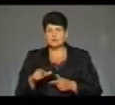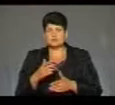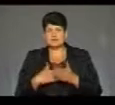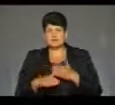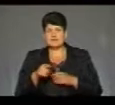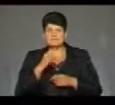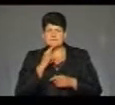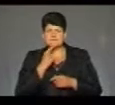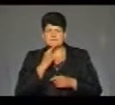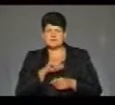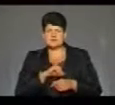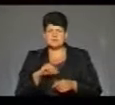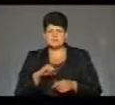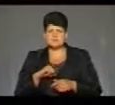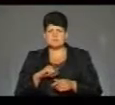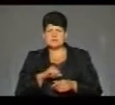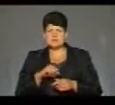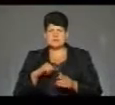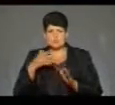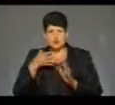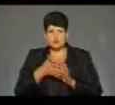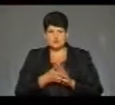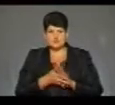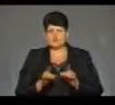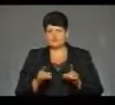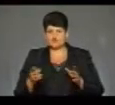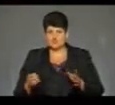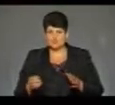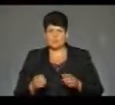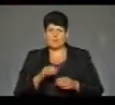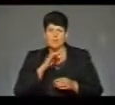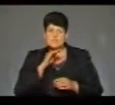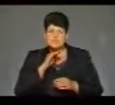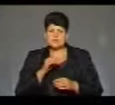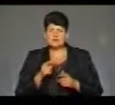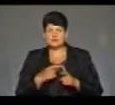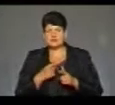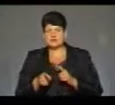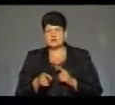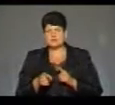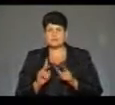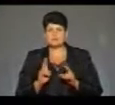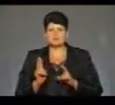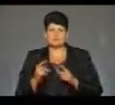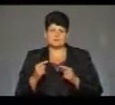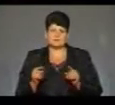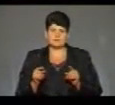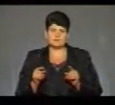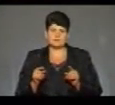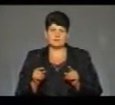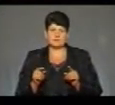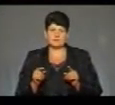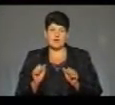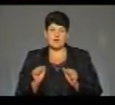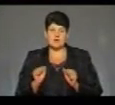їм тяжко самореалізуватися десь в чомусь там, чи в професійному, чи в комусь такому. От,